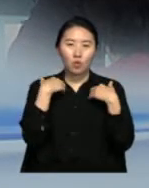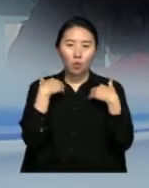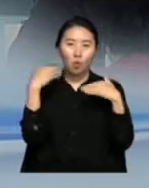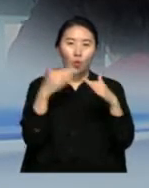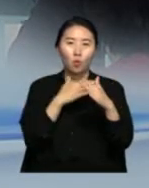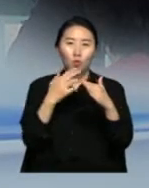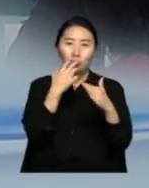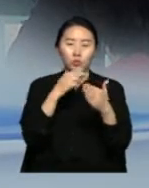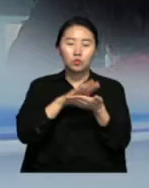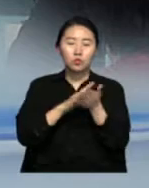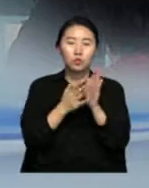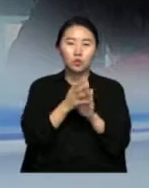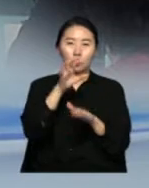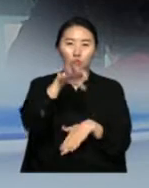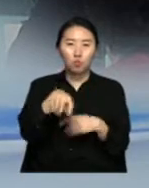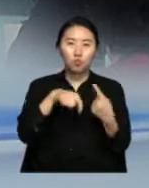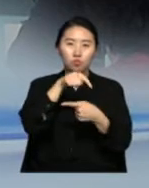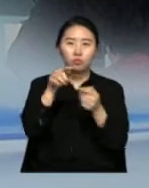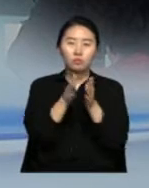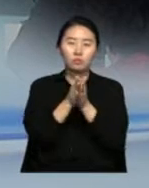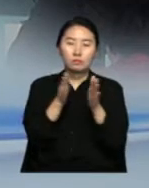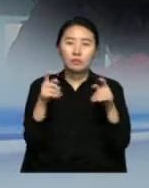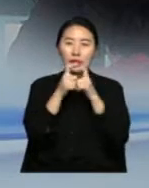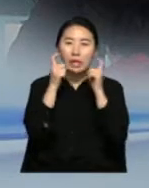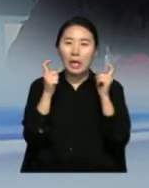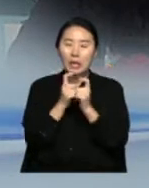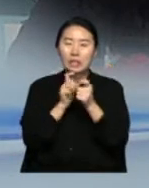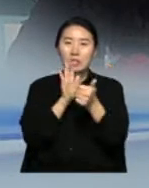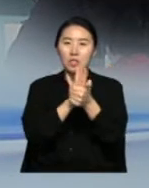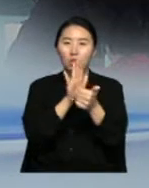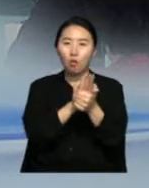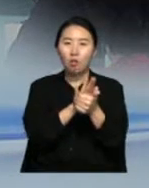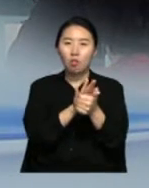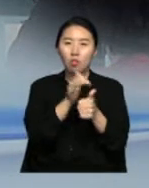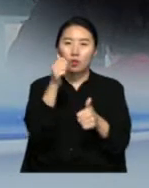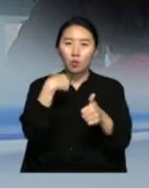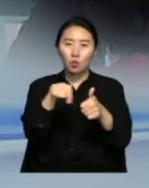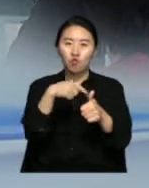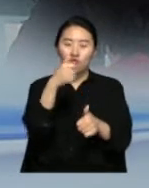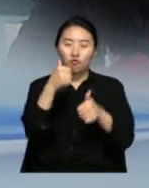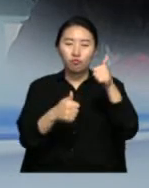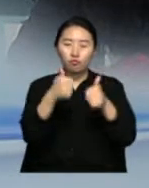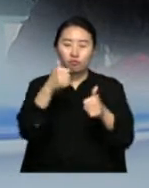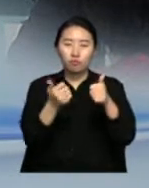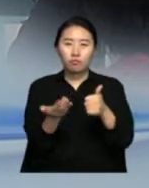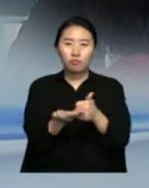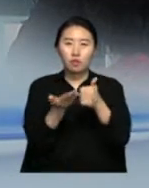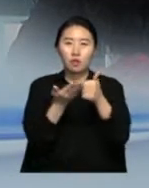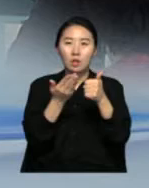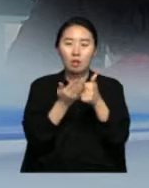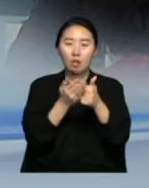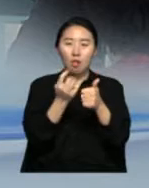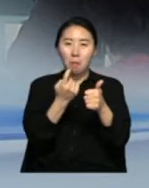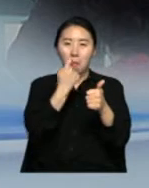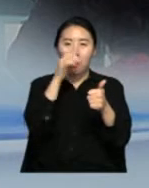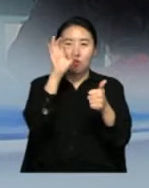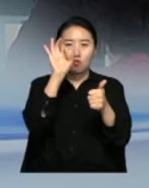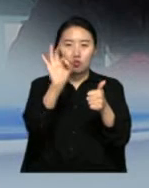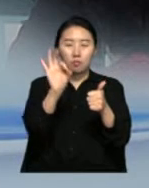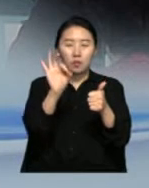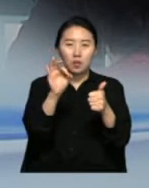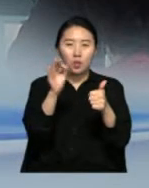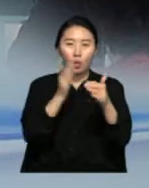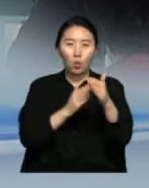공영형 유치원 운영을 시작했습니다. 사립유치원을 지원해 교육 경쟁력을 높이고 학비는 공립유치원 수준으로 운영하는